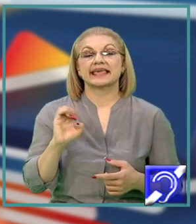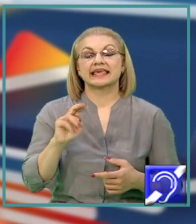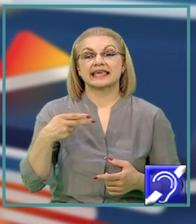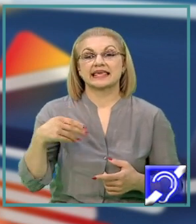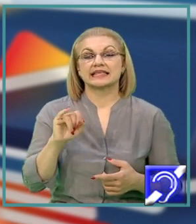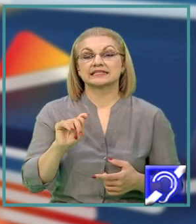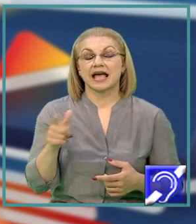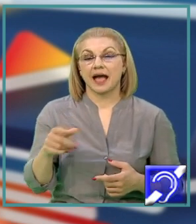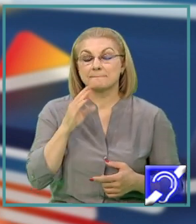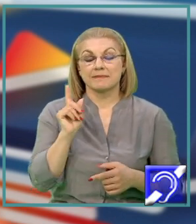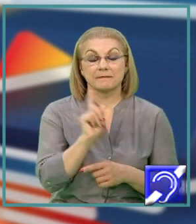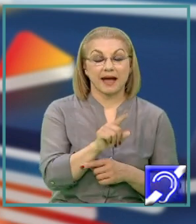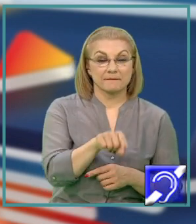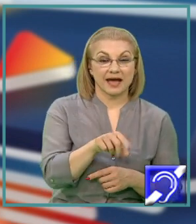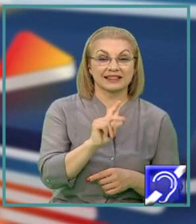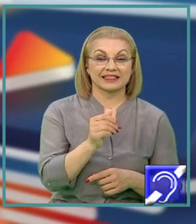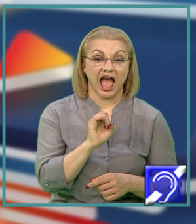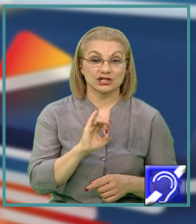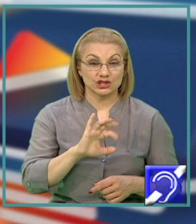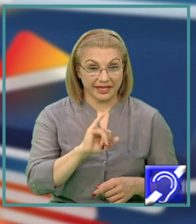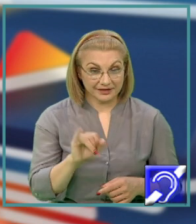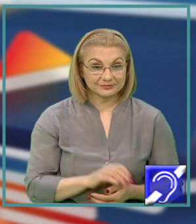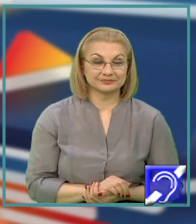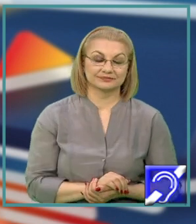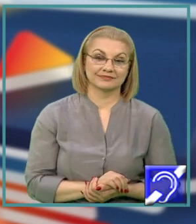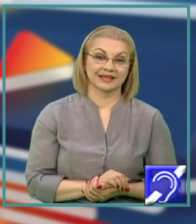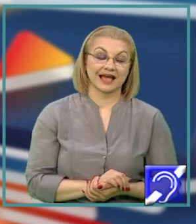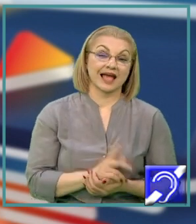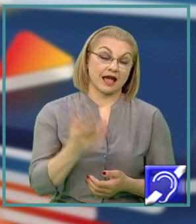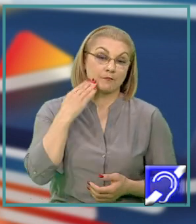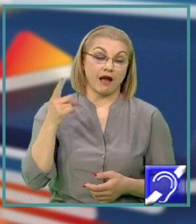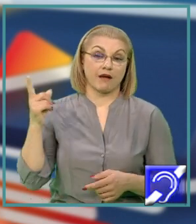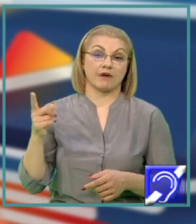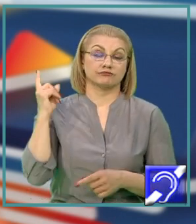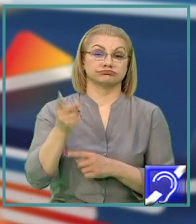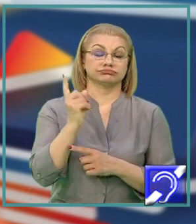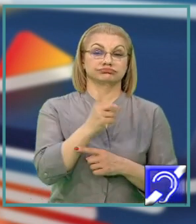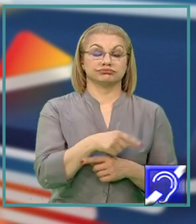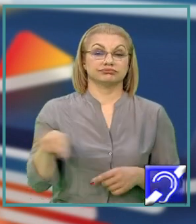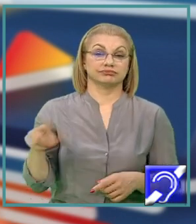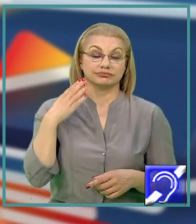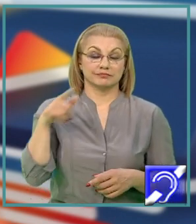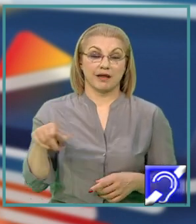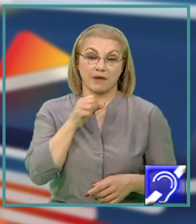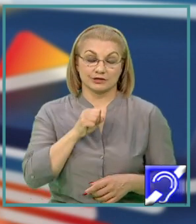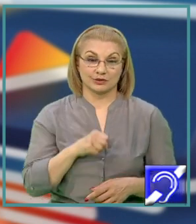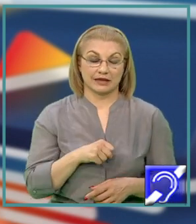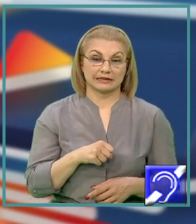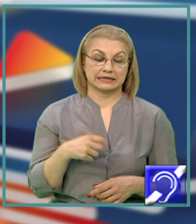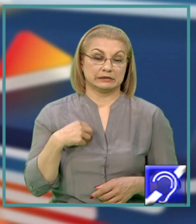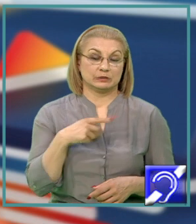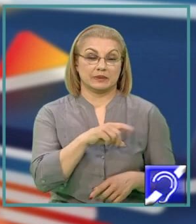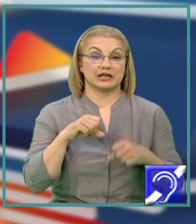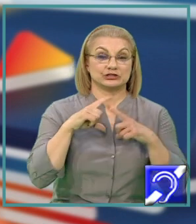soacra lui Spirache. Pentru că soacra dictează în casă. Ea e nemulțumită de ginere din cauza ei